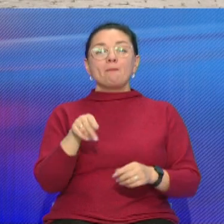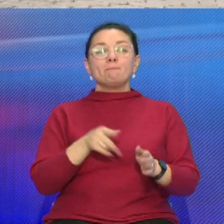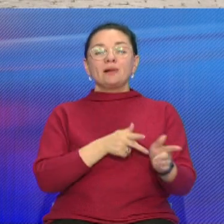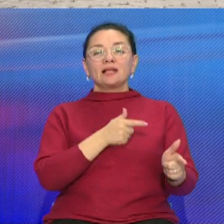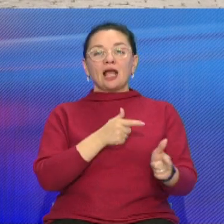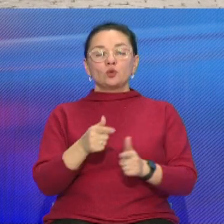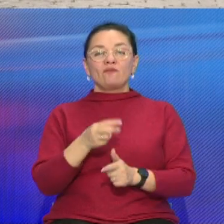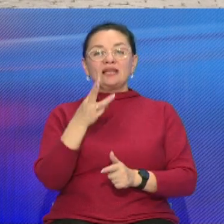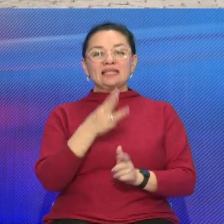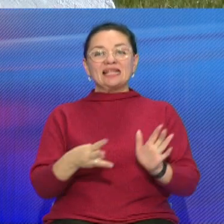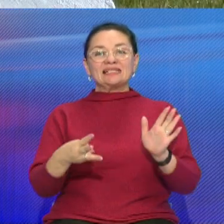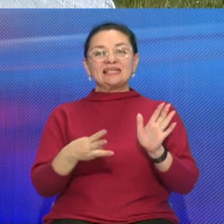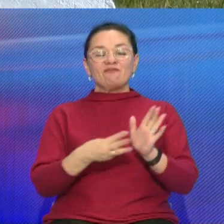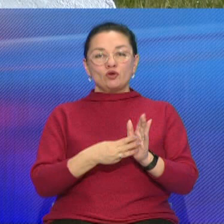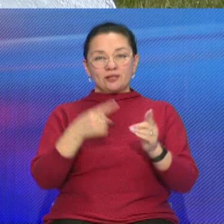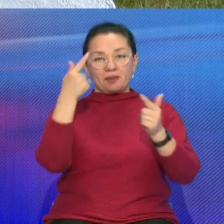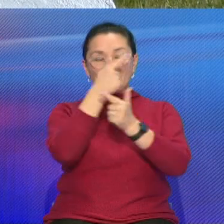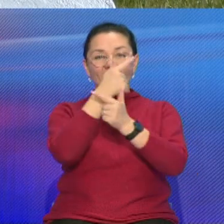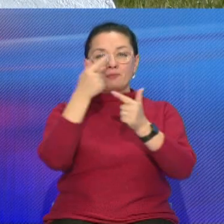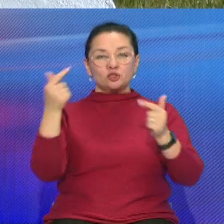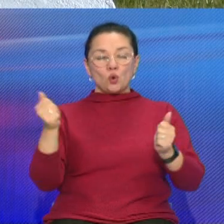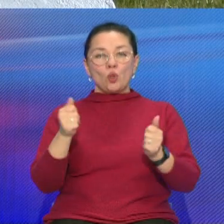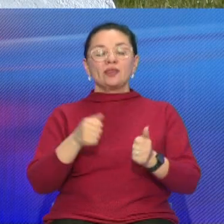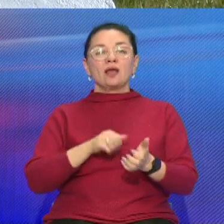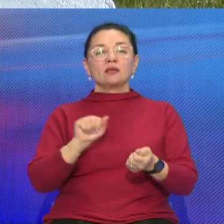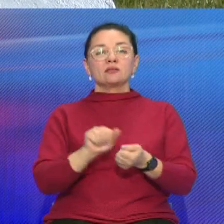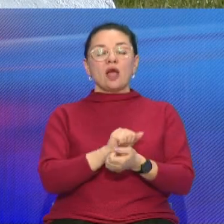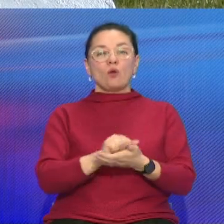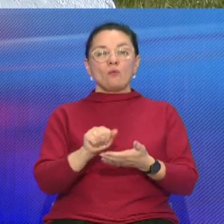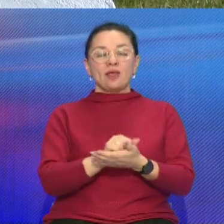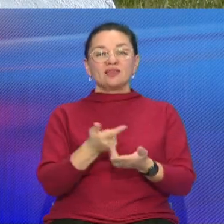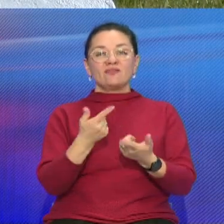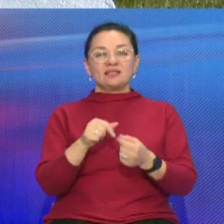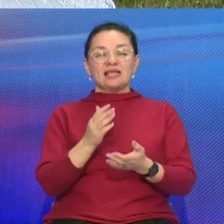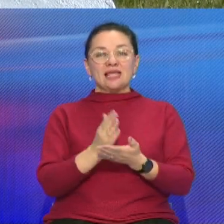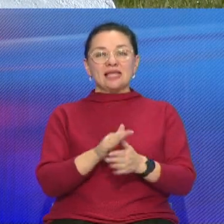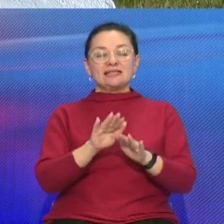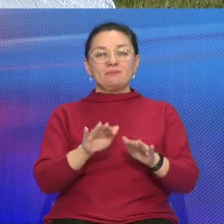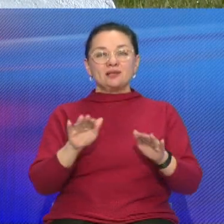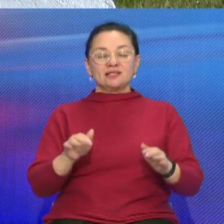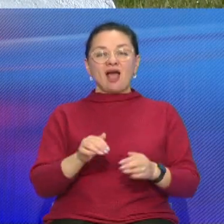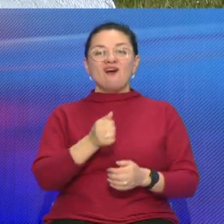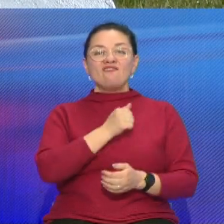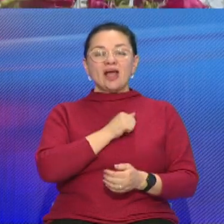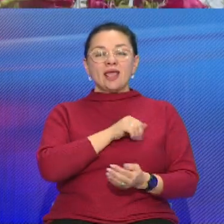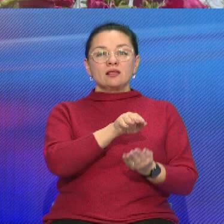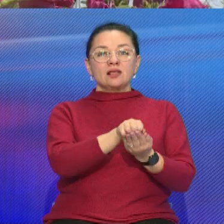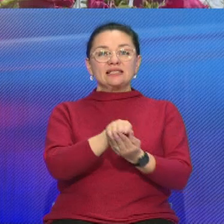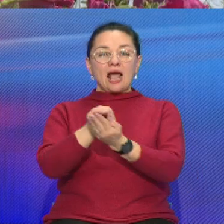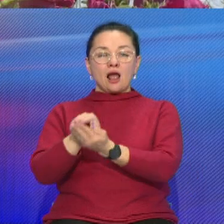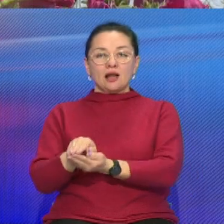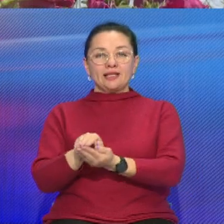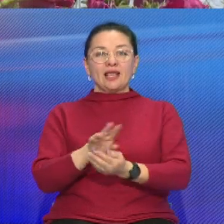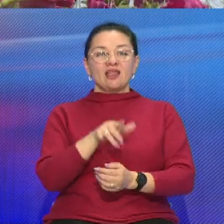информационных листов, которые замещают известки об новых местах знаходжения неуличенных воинских похований оборонцев Айчины и